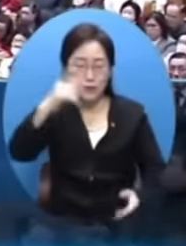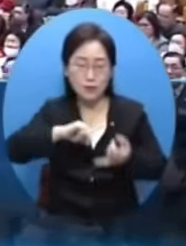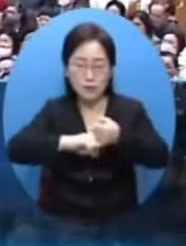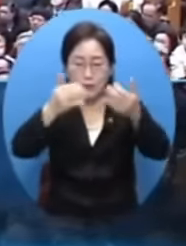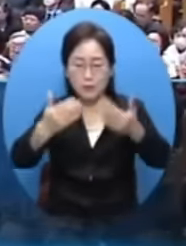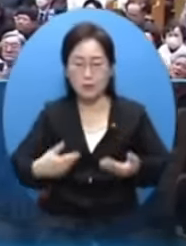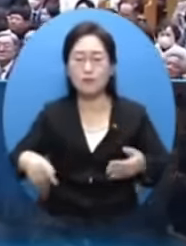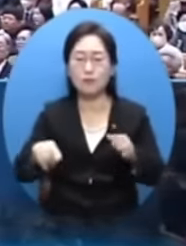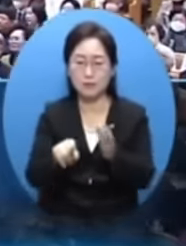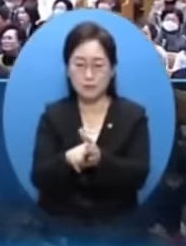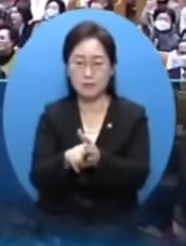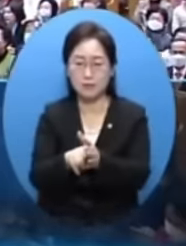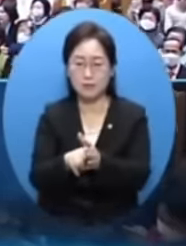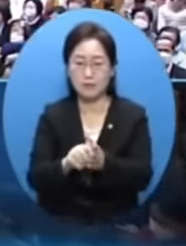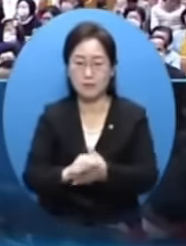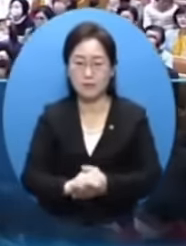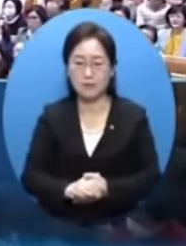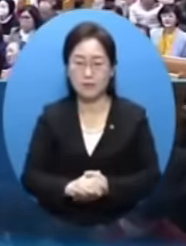함이라.